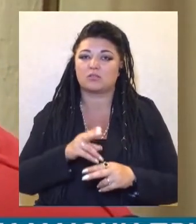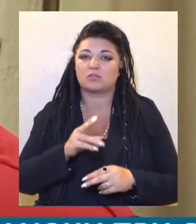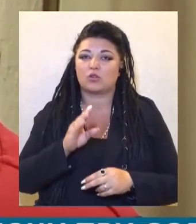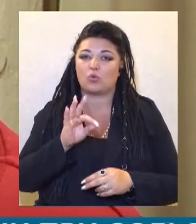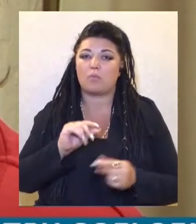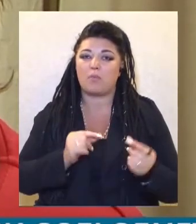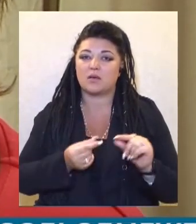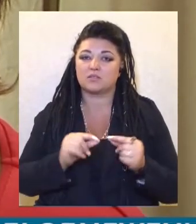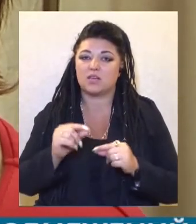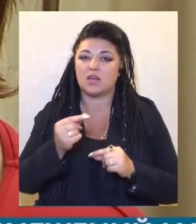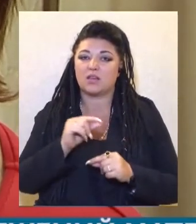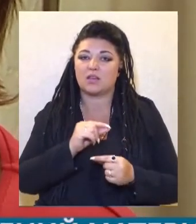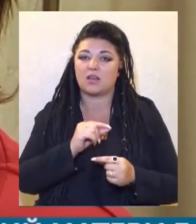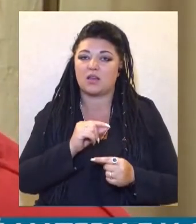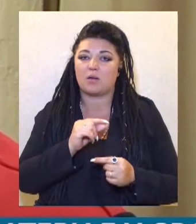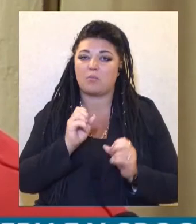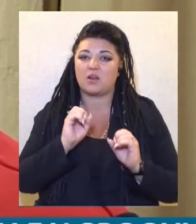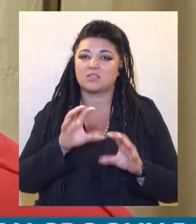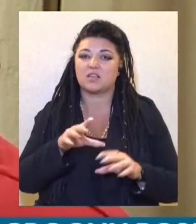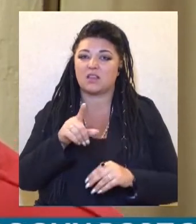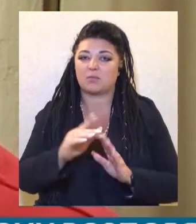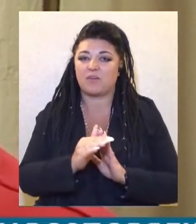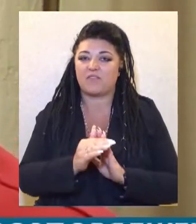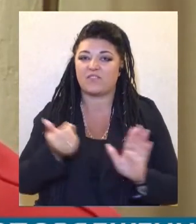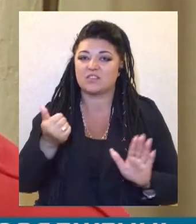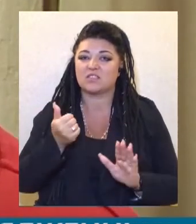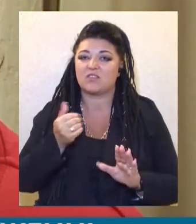мозаика бросает тебе вызов справляться с задачами